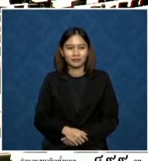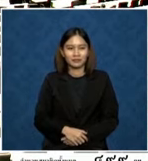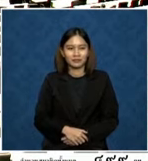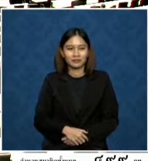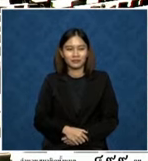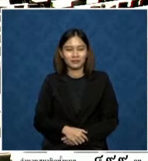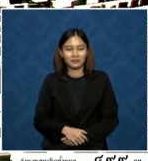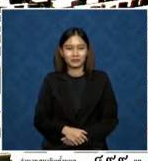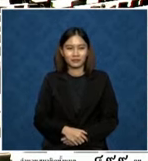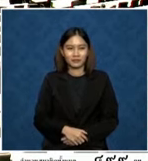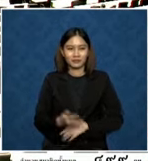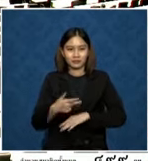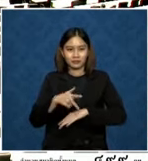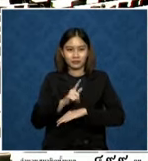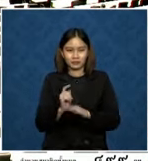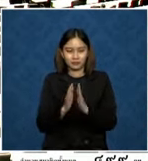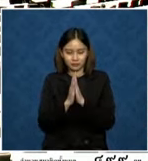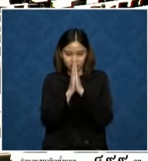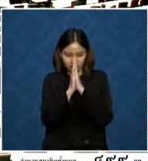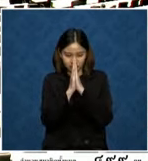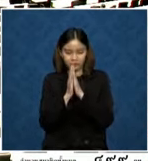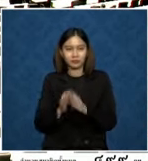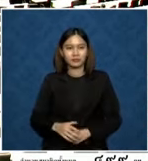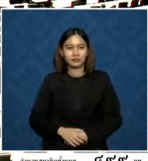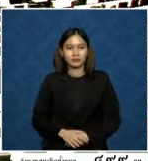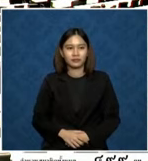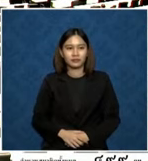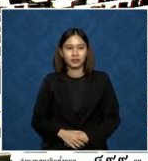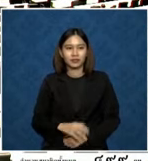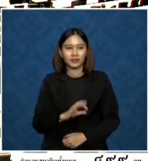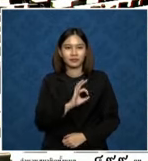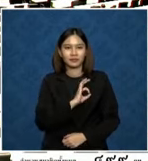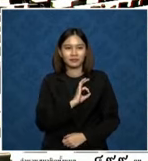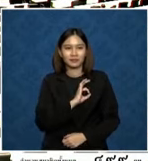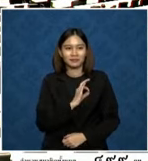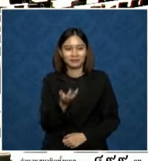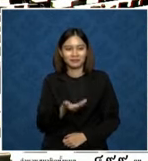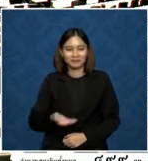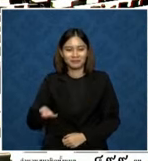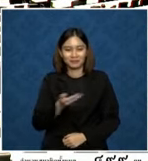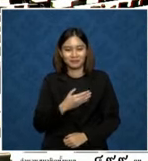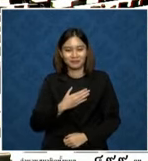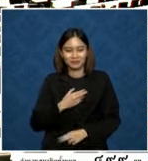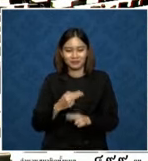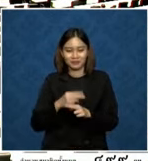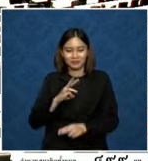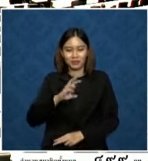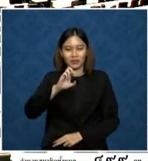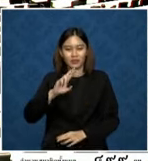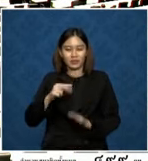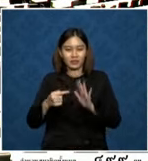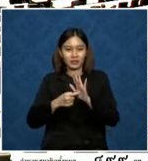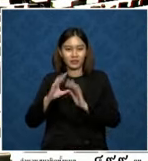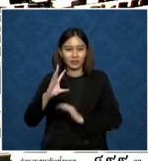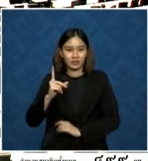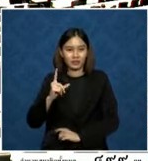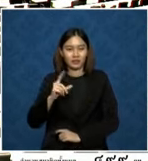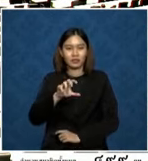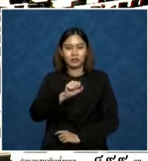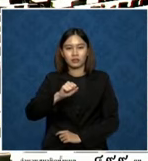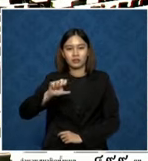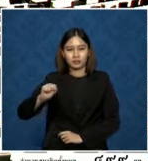ท่านประธานที่เคารพท่านสมาชิกกับผมวิรัตพิมพนิชสมาชิกส